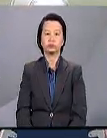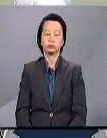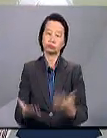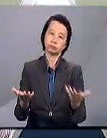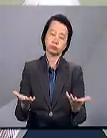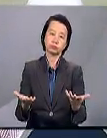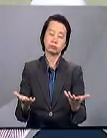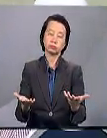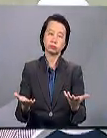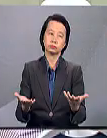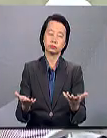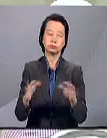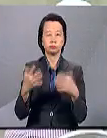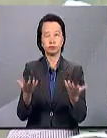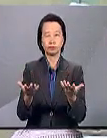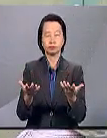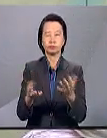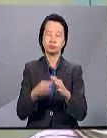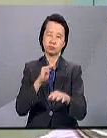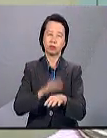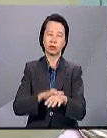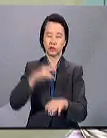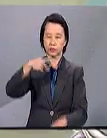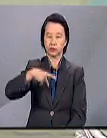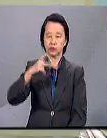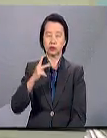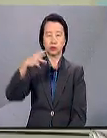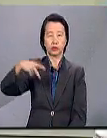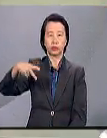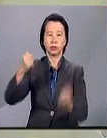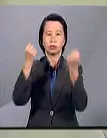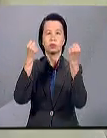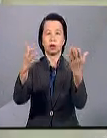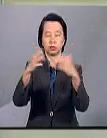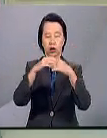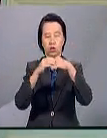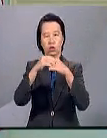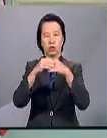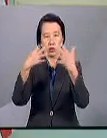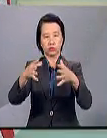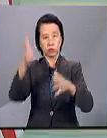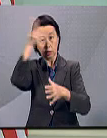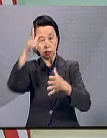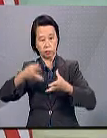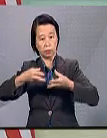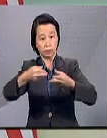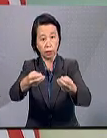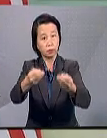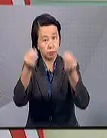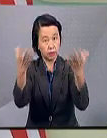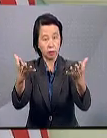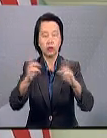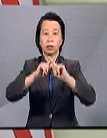Walaupun sewaktu PKPP ini banyak kelonggaran telah diberikan oleh kerajaan,